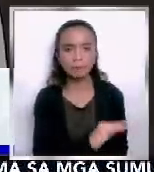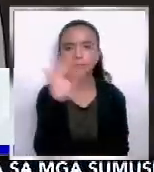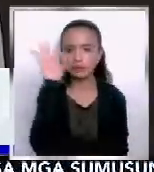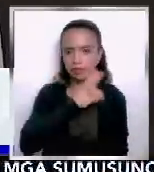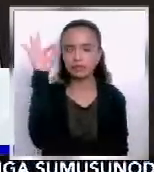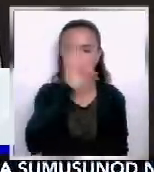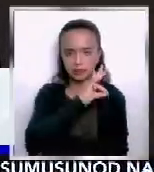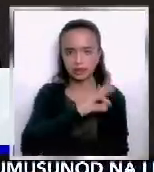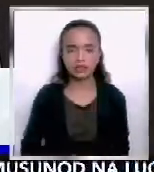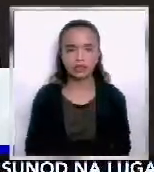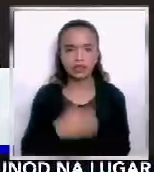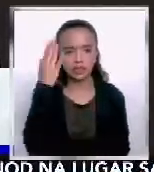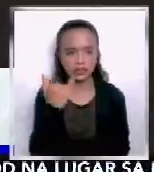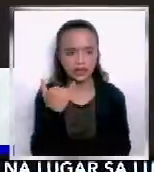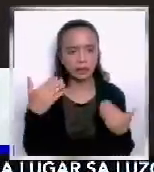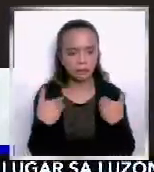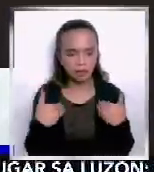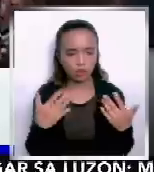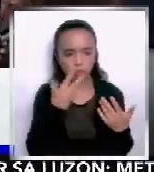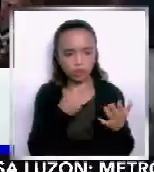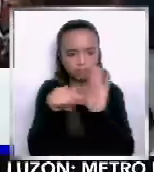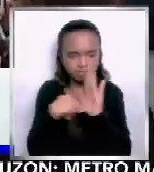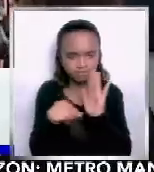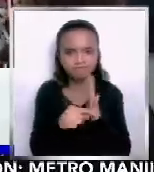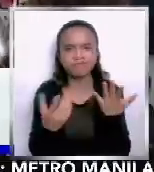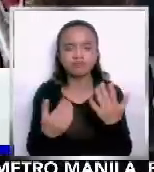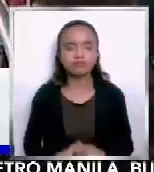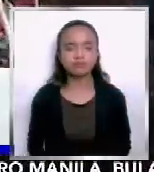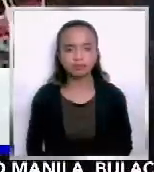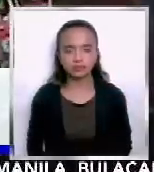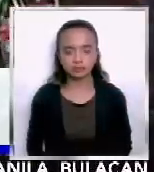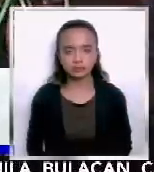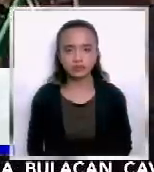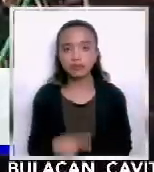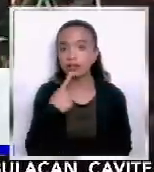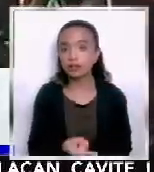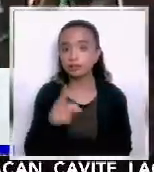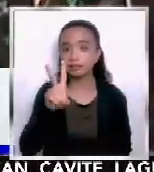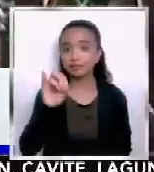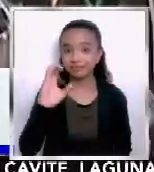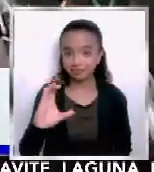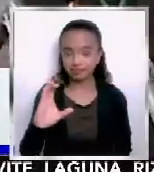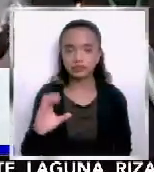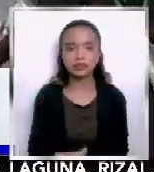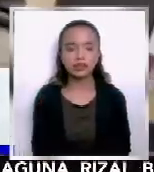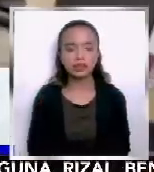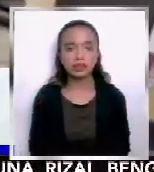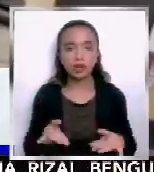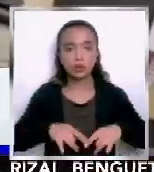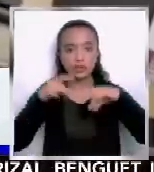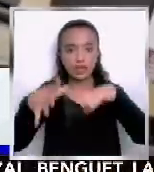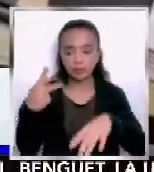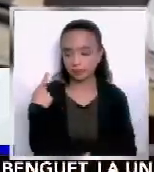dahil punong-puno ng puot at pait ang puso. Sinabi rin ni Rodriguez na tinawagan ngayong umaga ni Australian Prime Minister